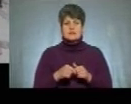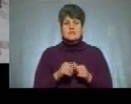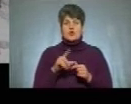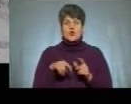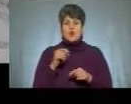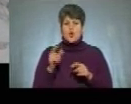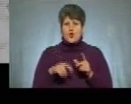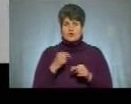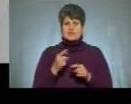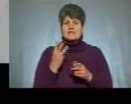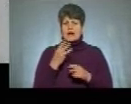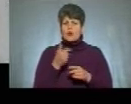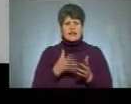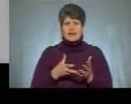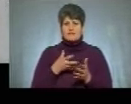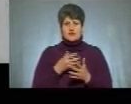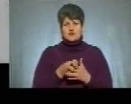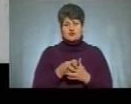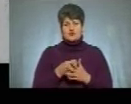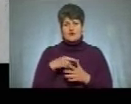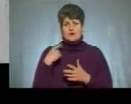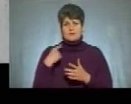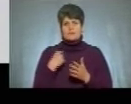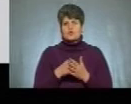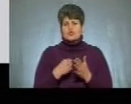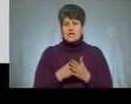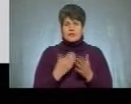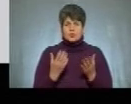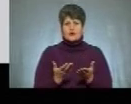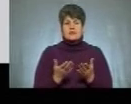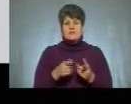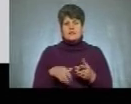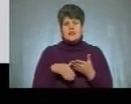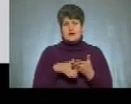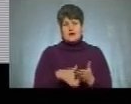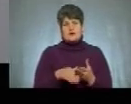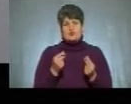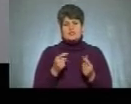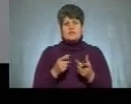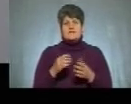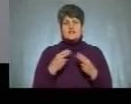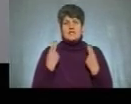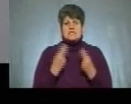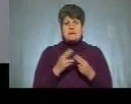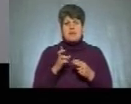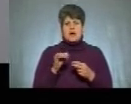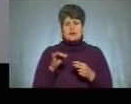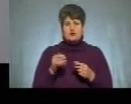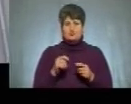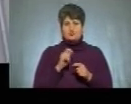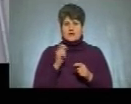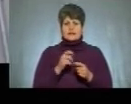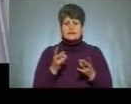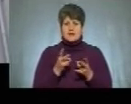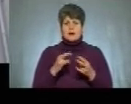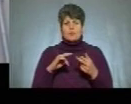фінансують з обласного бюджету. Кошти виділяє обласна федерація біатлону і Федерація біатлону України. Приміщення бази потребує оновлення.